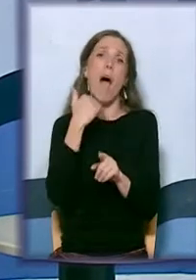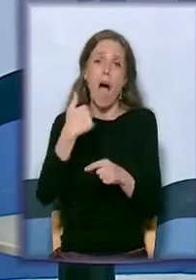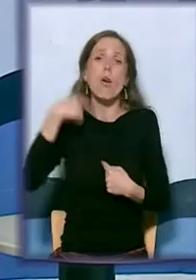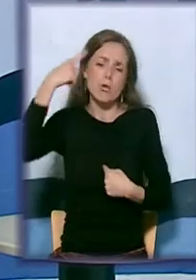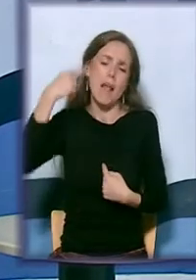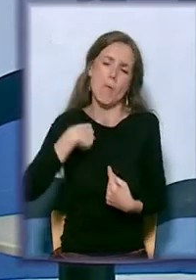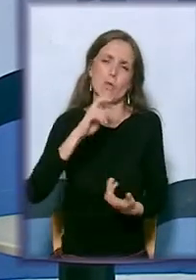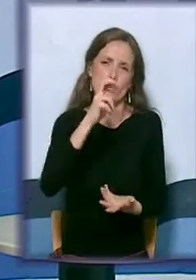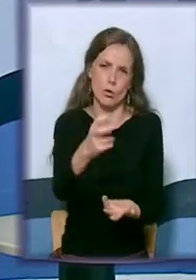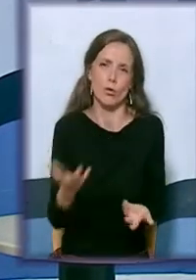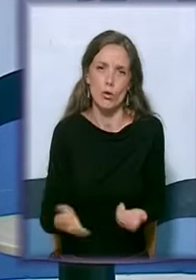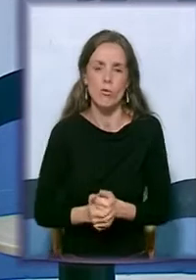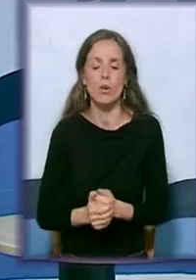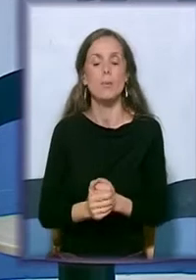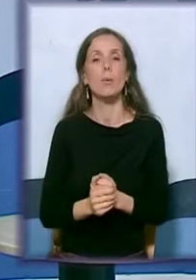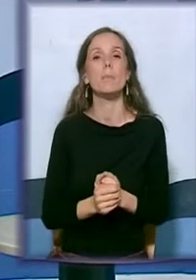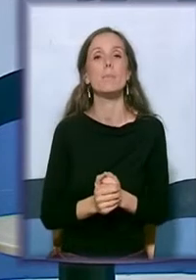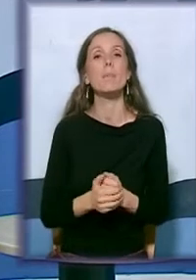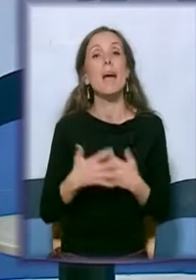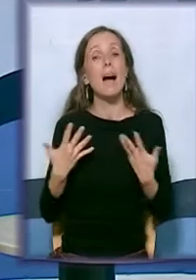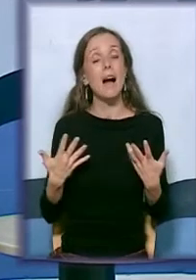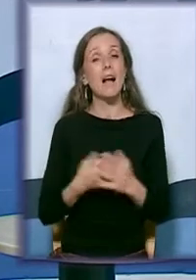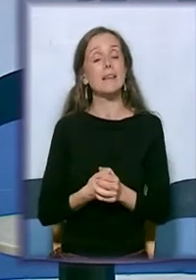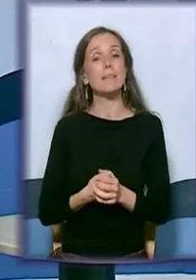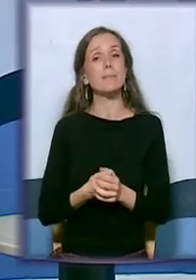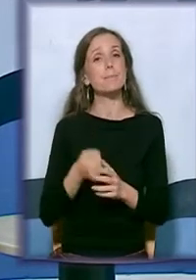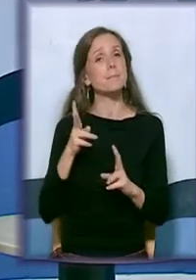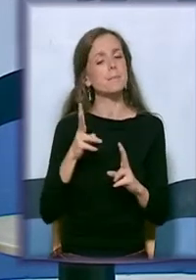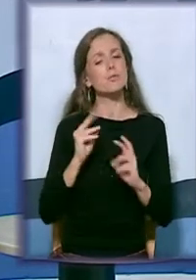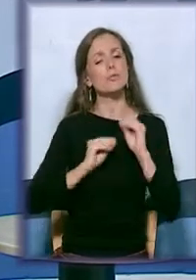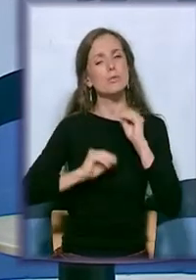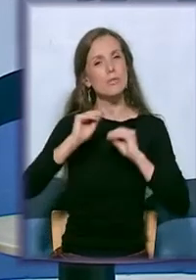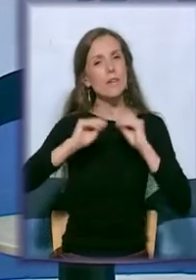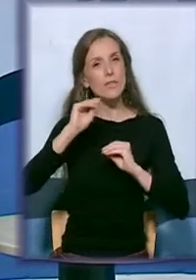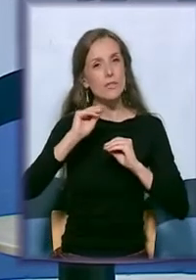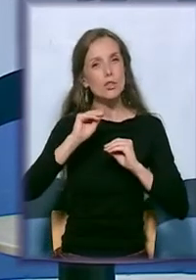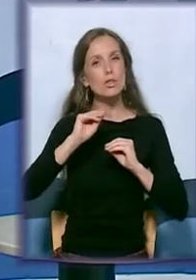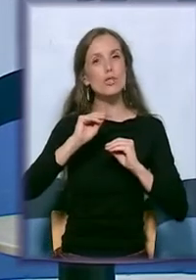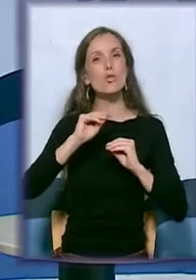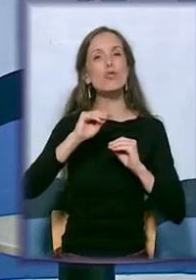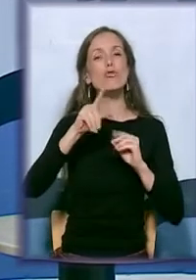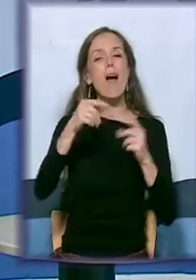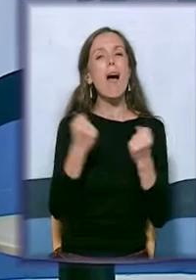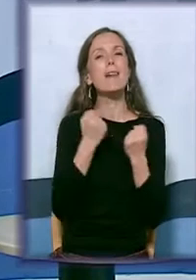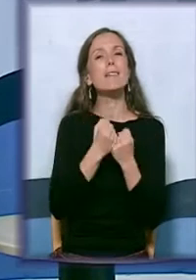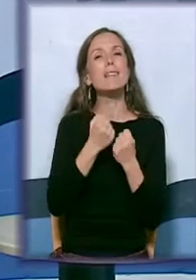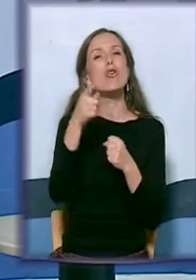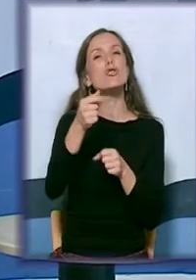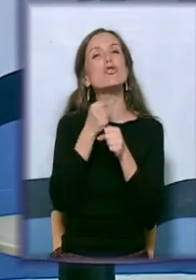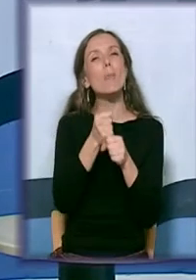što jeste zapravo način na koji sve više, a kada govorimo o aktivnostima koje podržava grad Beograd i